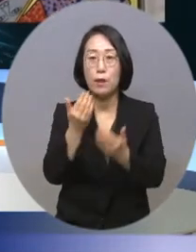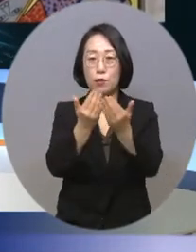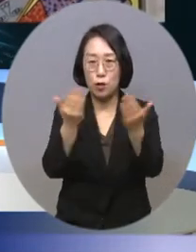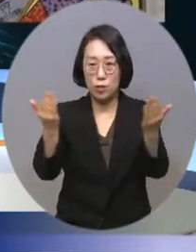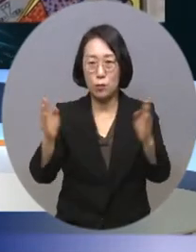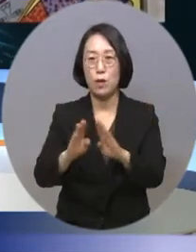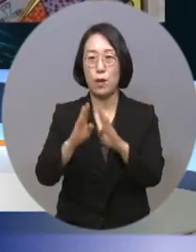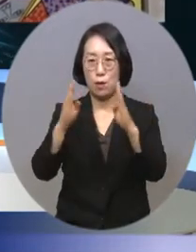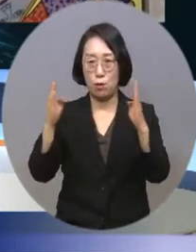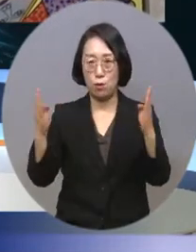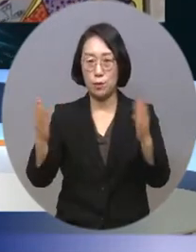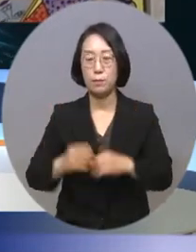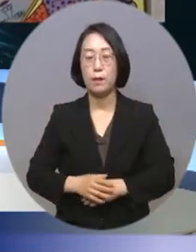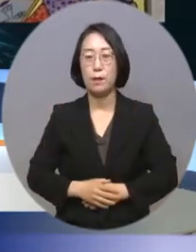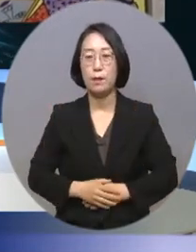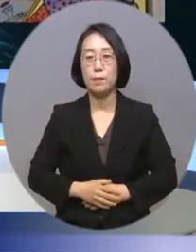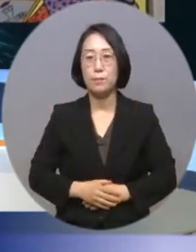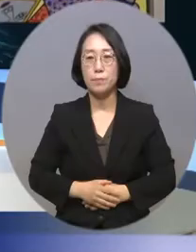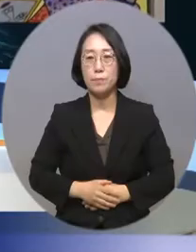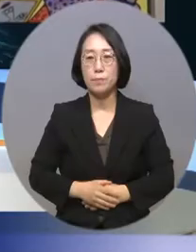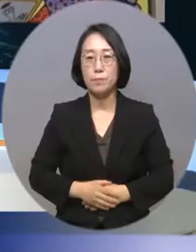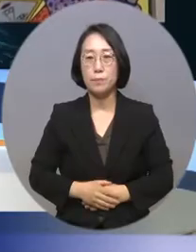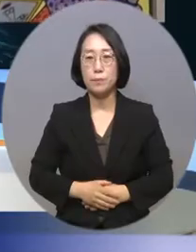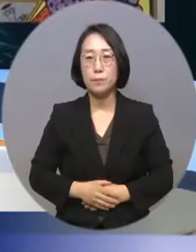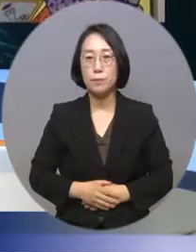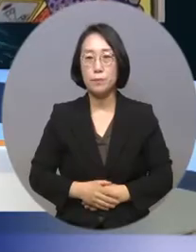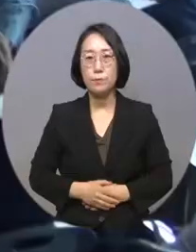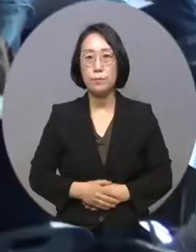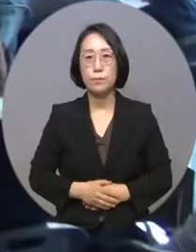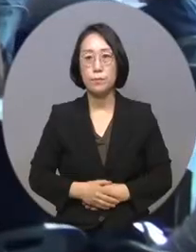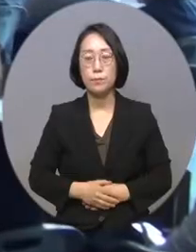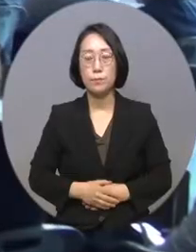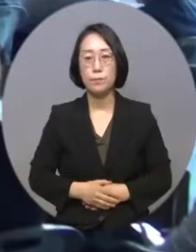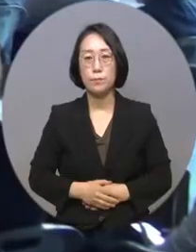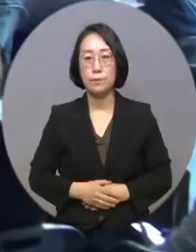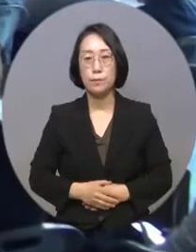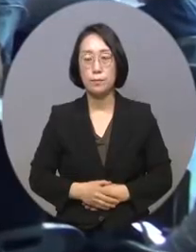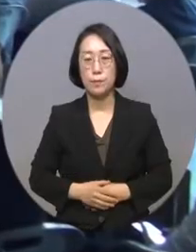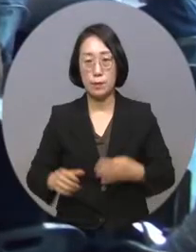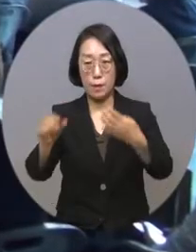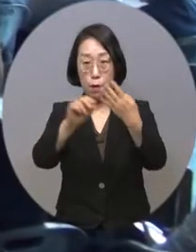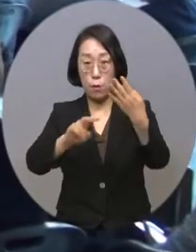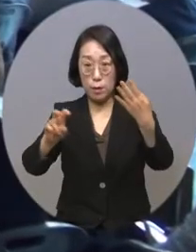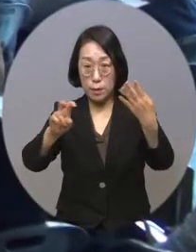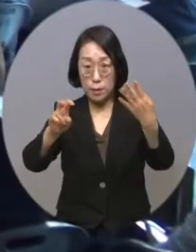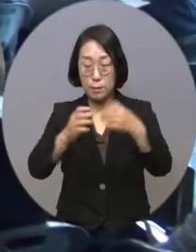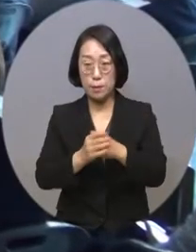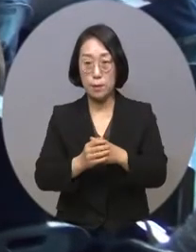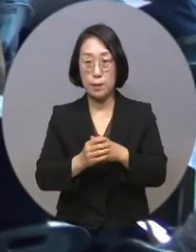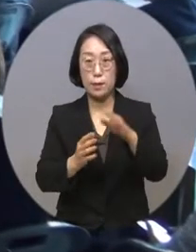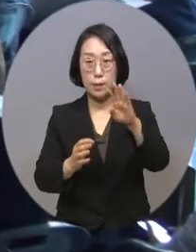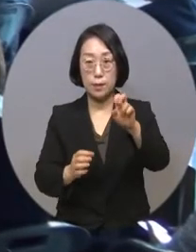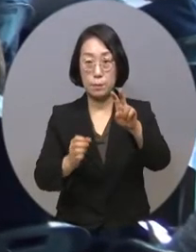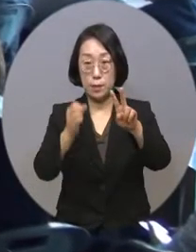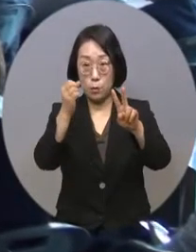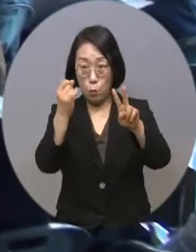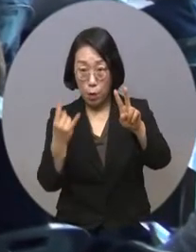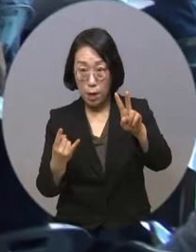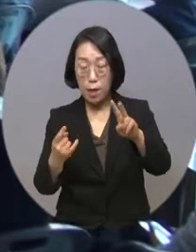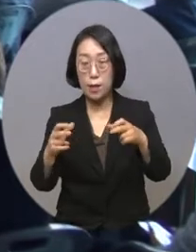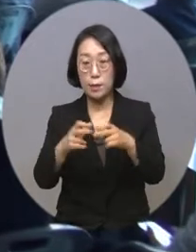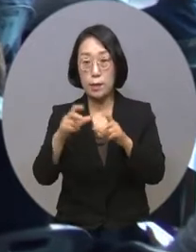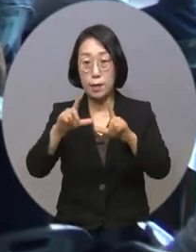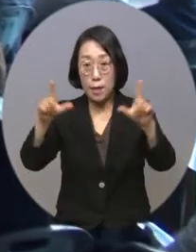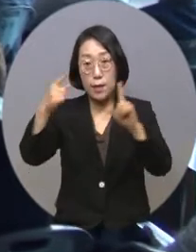열렸습니다 보도에 정성 기자입니다 지난 20일 제 42 의 장애인의 날 기념